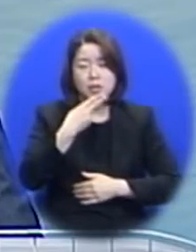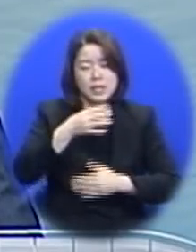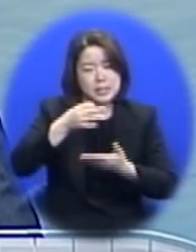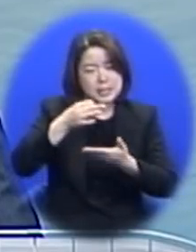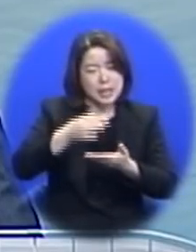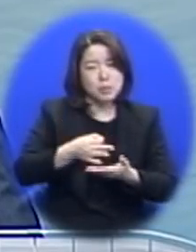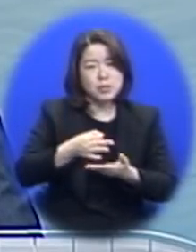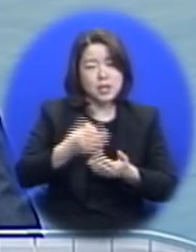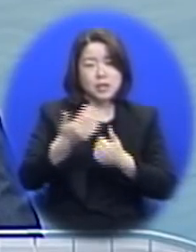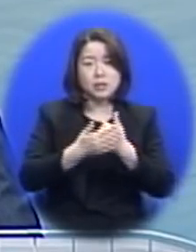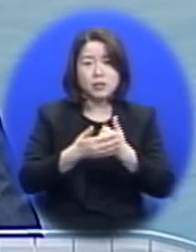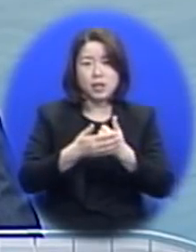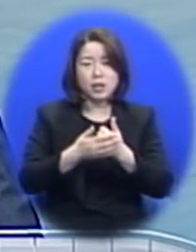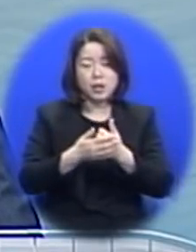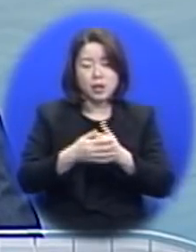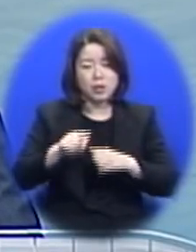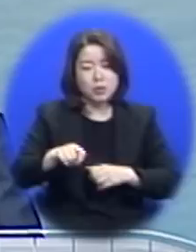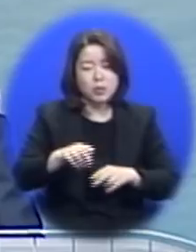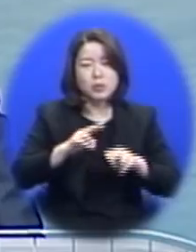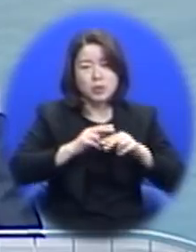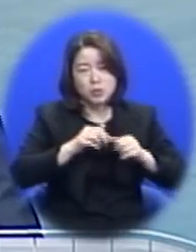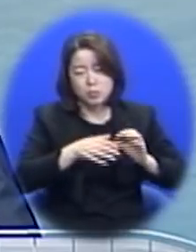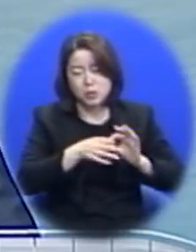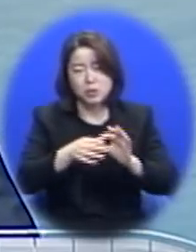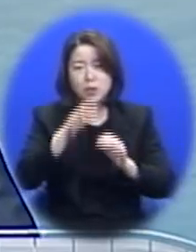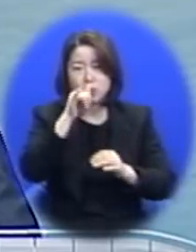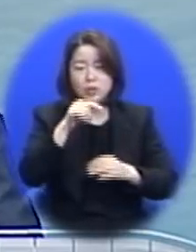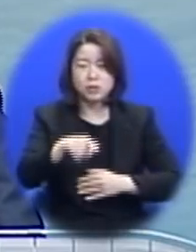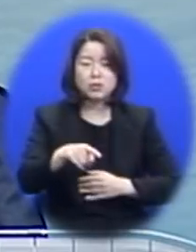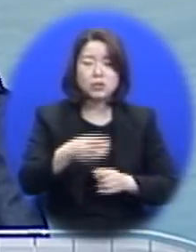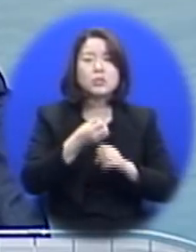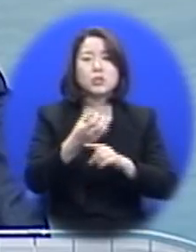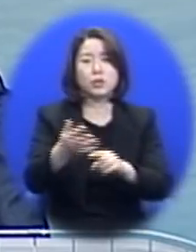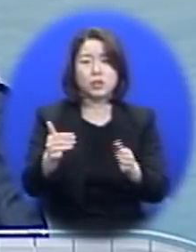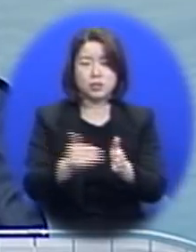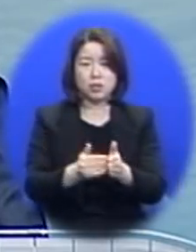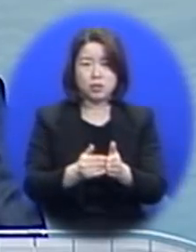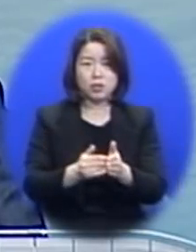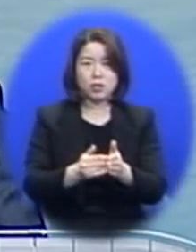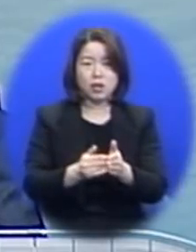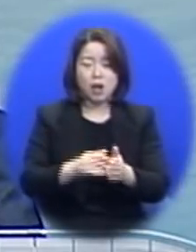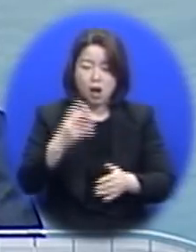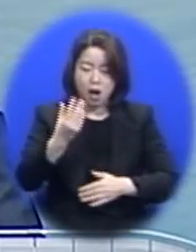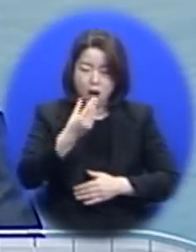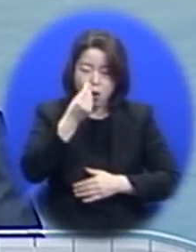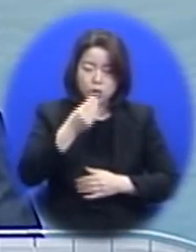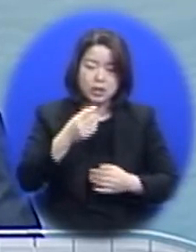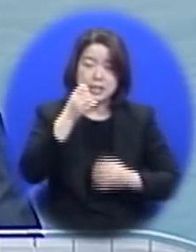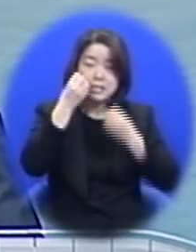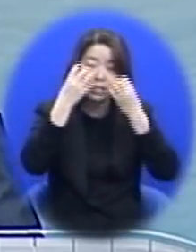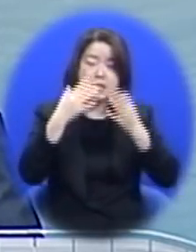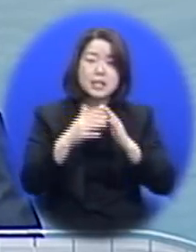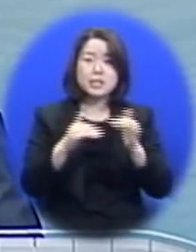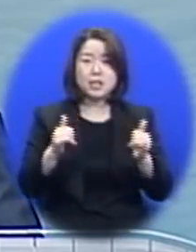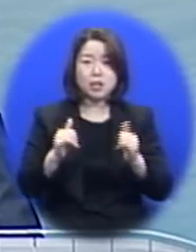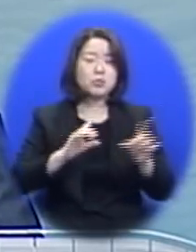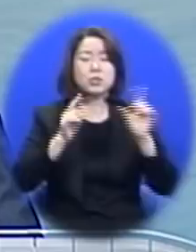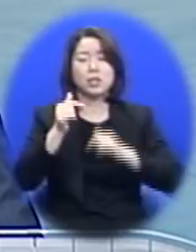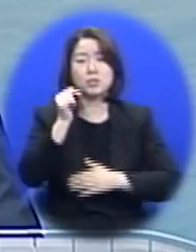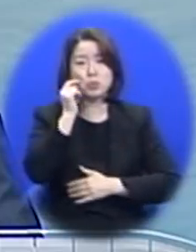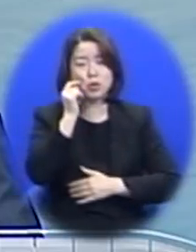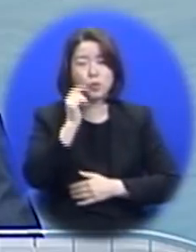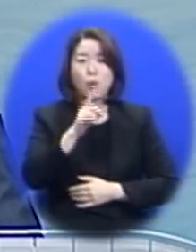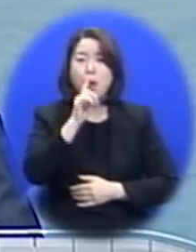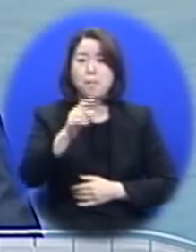안주했고 그것을 전했습니다. 은혜와 진리로 거룩함을 입은 새 사람으로 살지 못했고 말로만 사랑하고